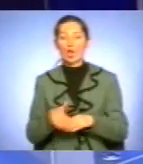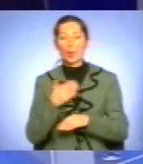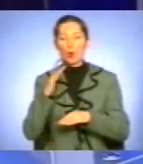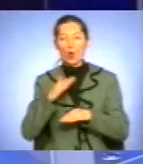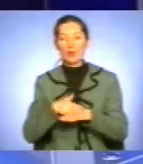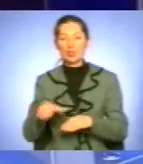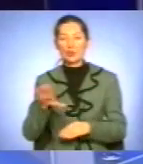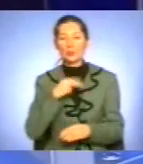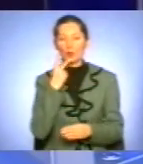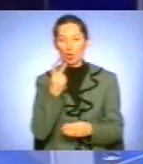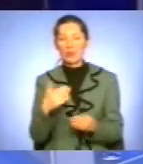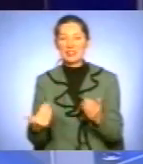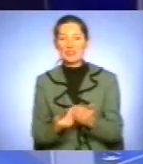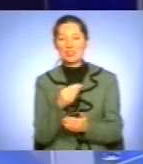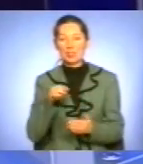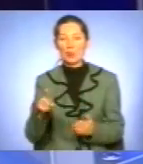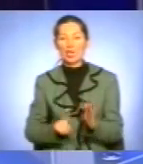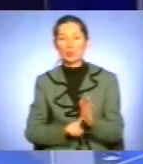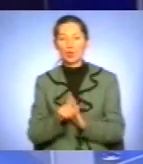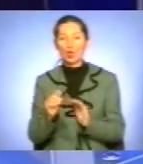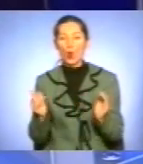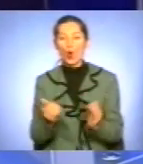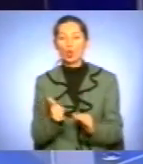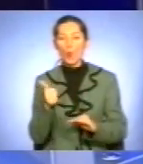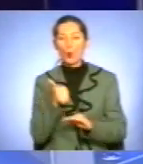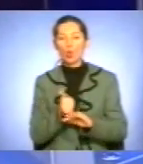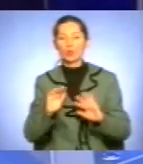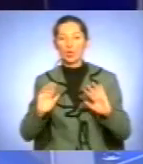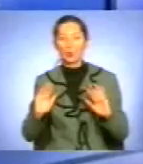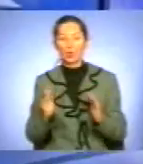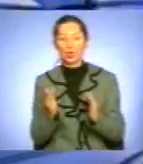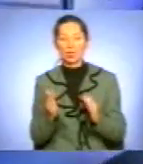Доброго вечора усім, хто дивиться «Вісті ТТБ». Спочатку коротко про головні події.